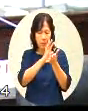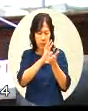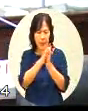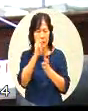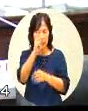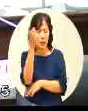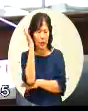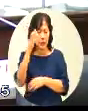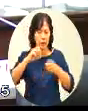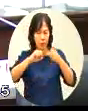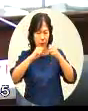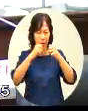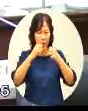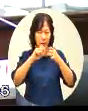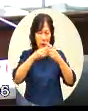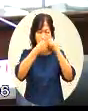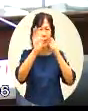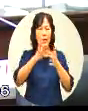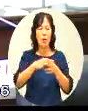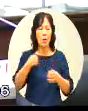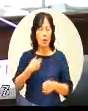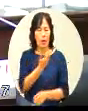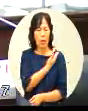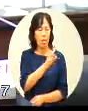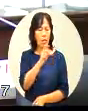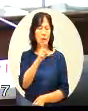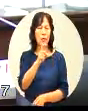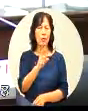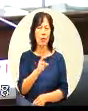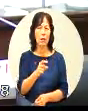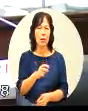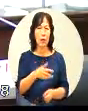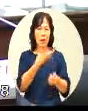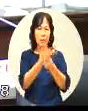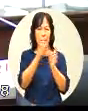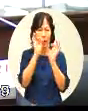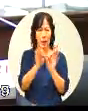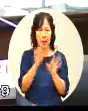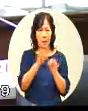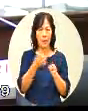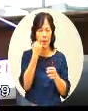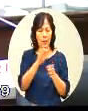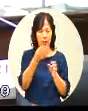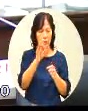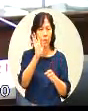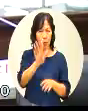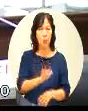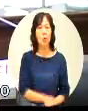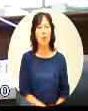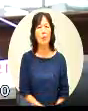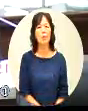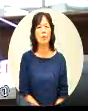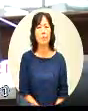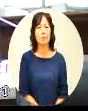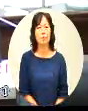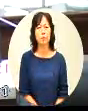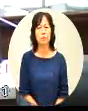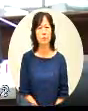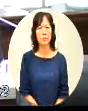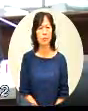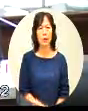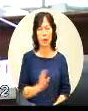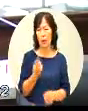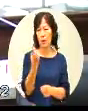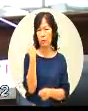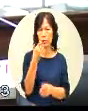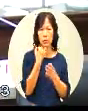政治的口水，我觉得已经受不了，而且在浪费很多的成本。所以当我昨天